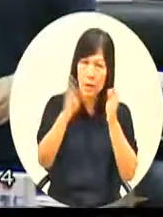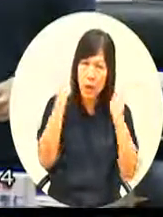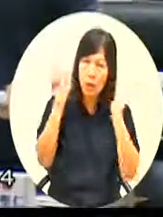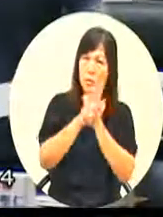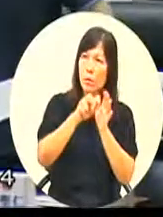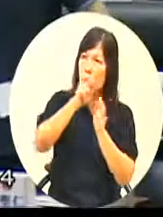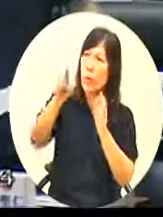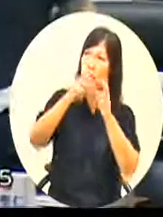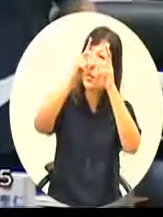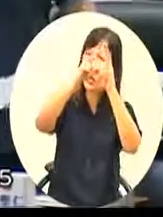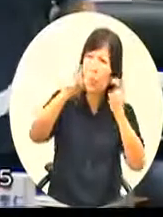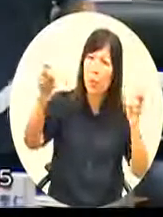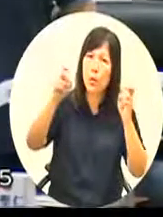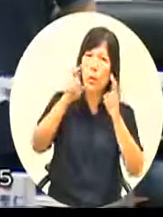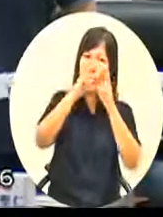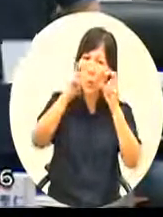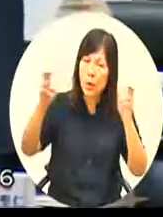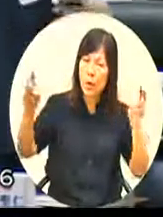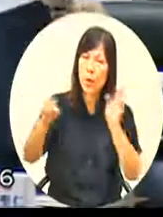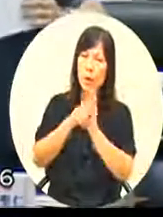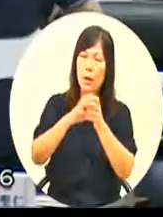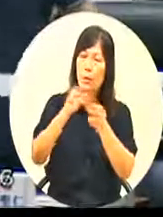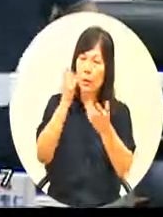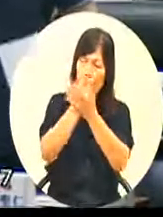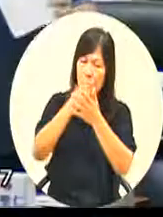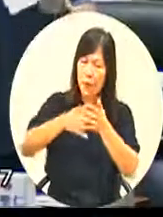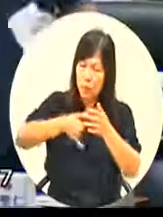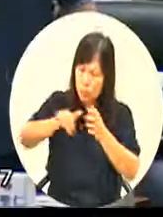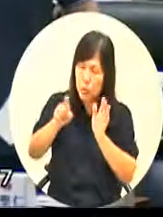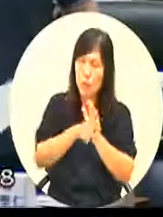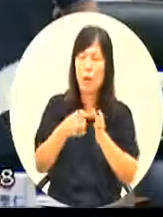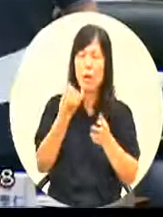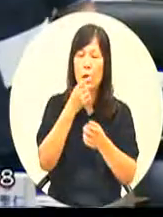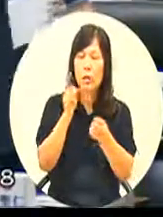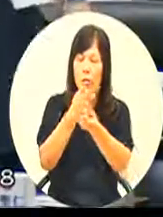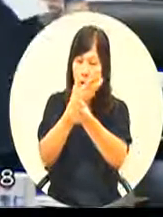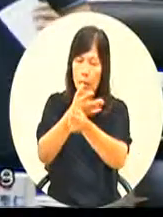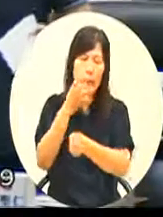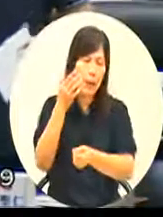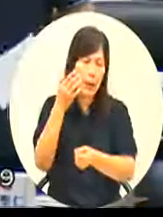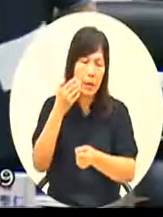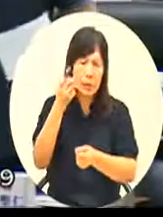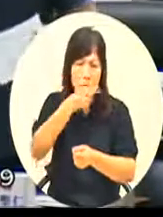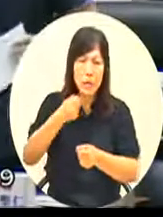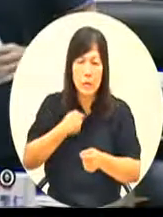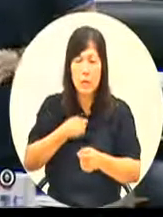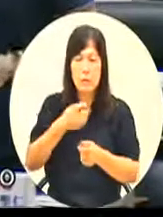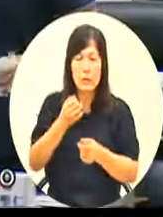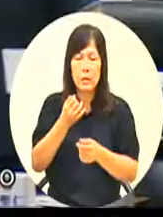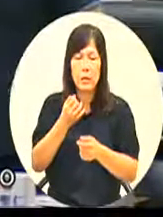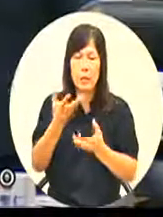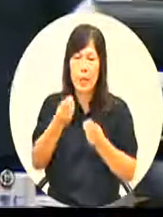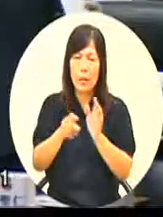这座城墙，他们可能每天都会经过，你没有让他认识更可惜。所以这一方面我们想要建议